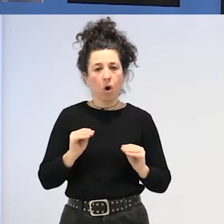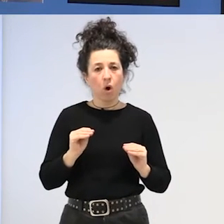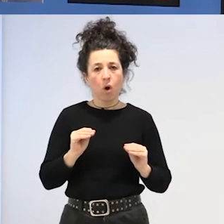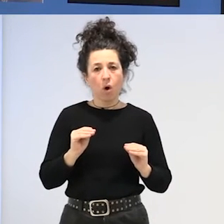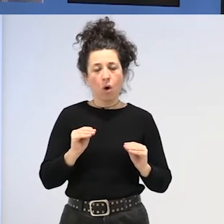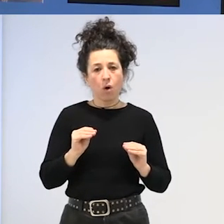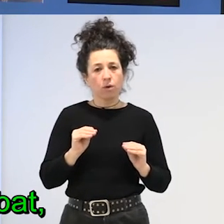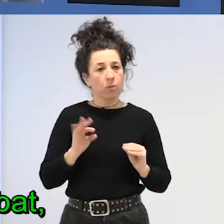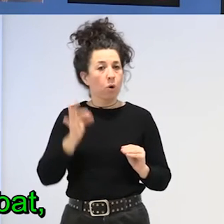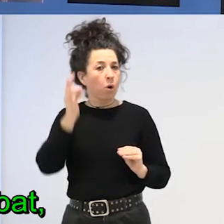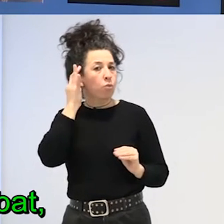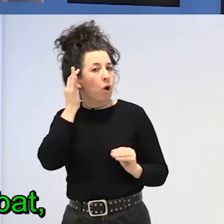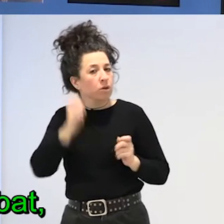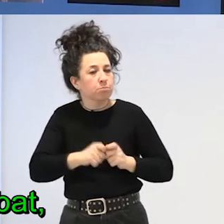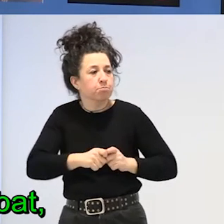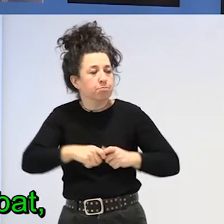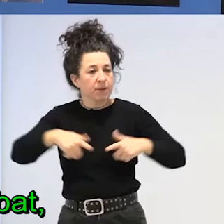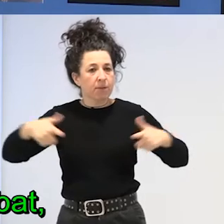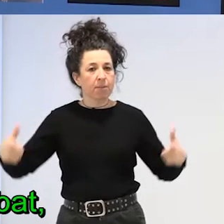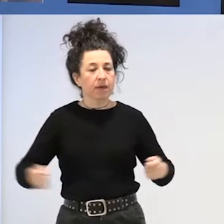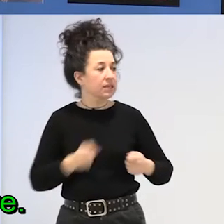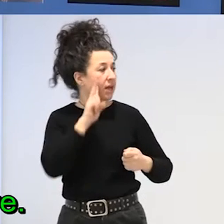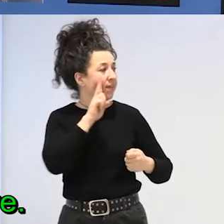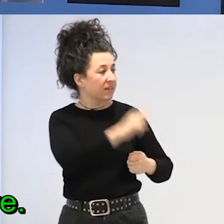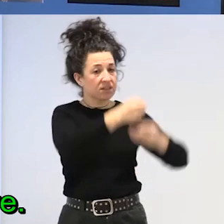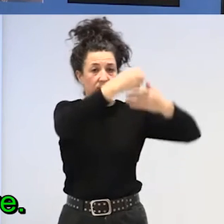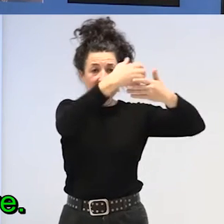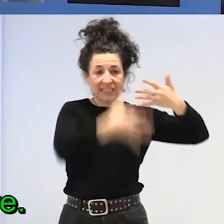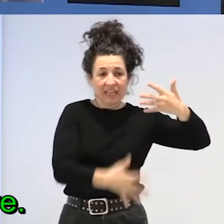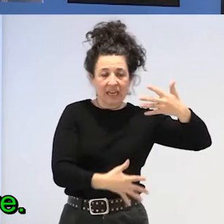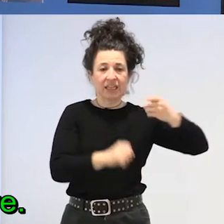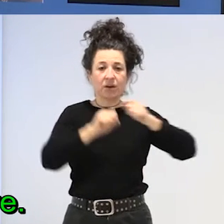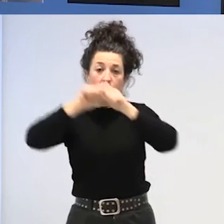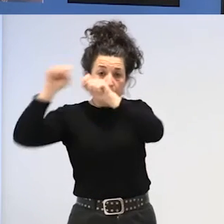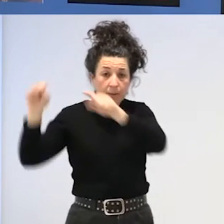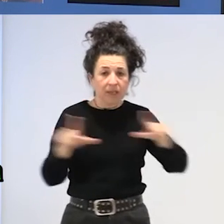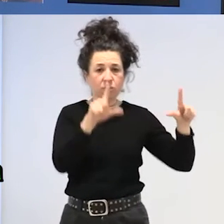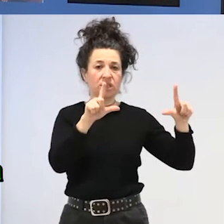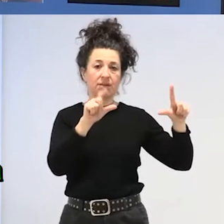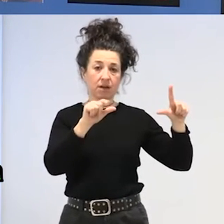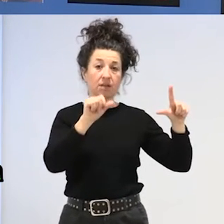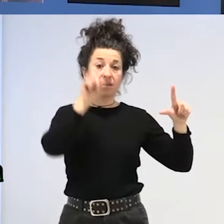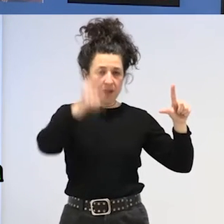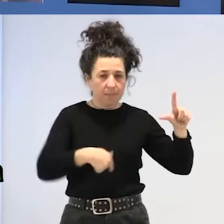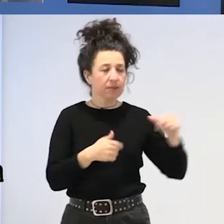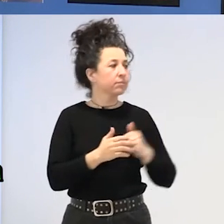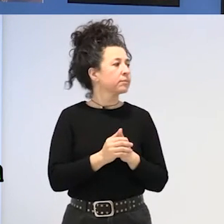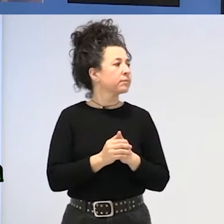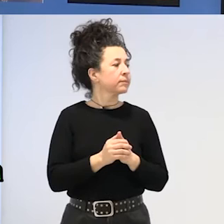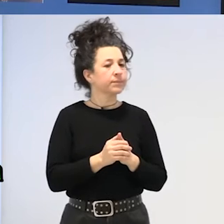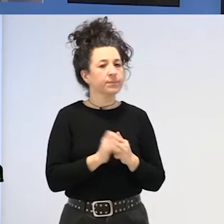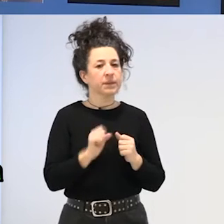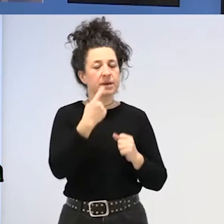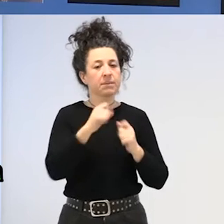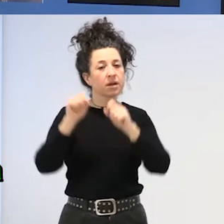zuen emakumen arloan, hemen deko zue zerrendatxo bat, urrengo diapositiban ere, lehenengo zerrenda, hau